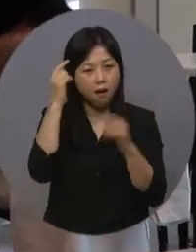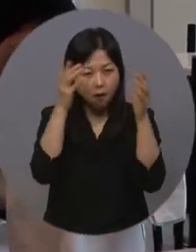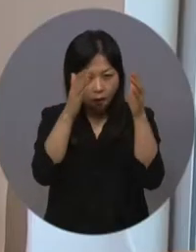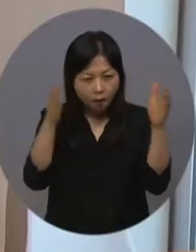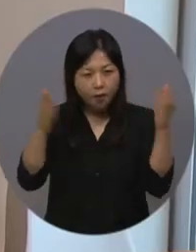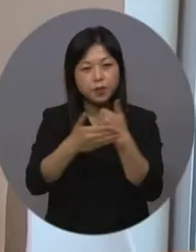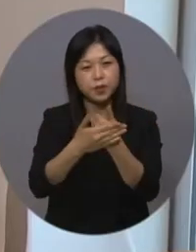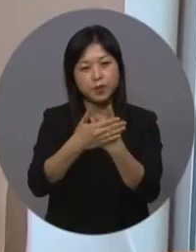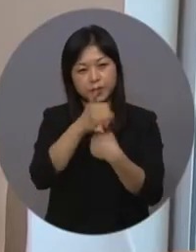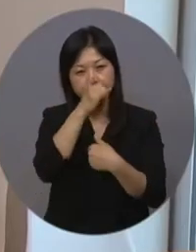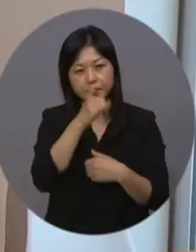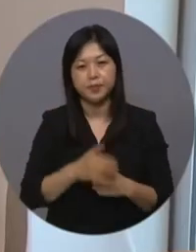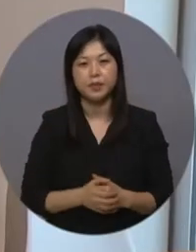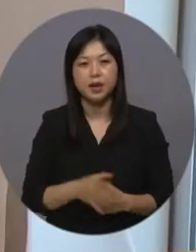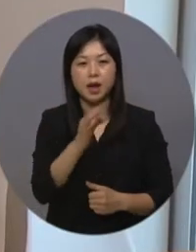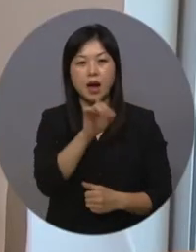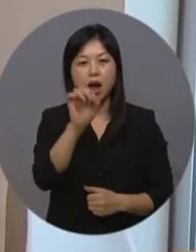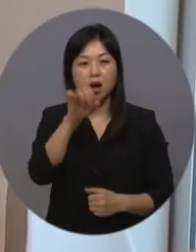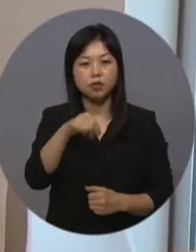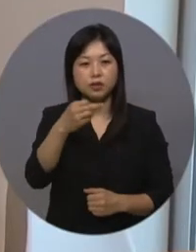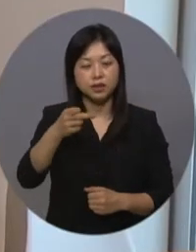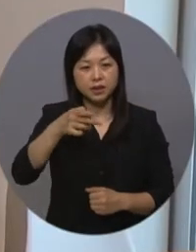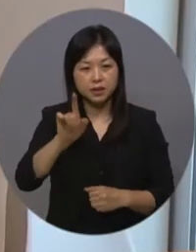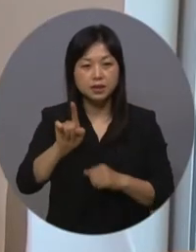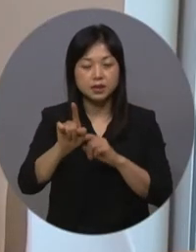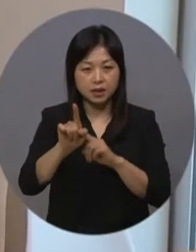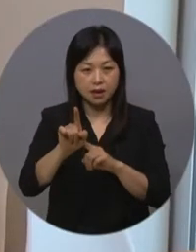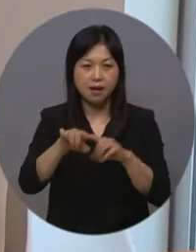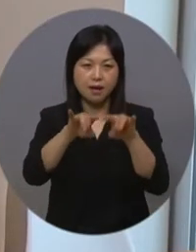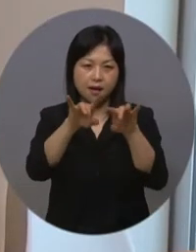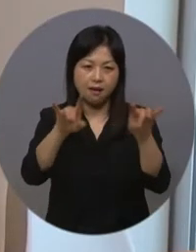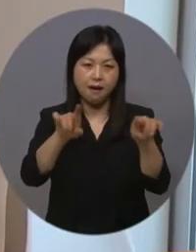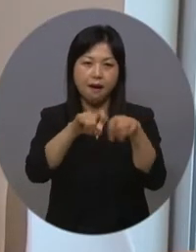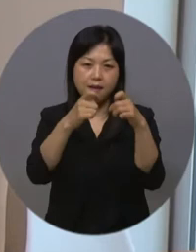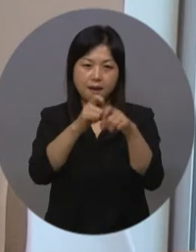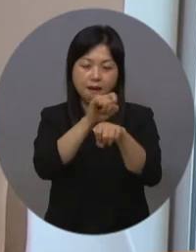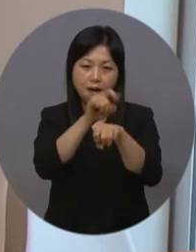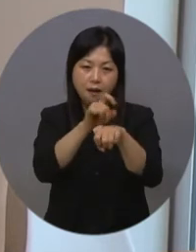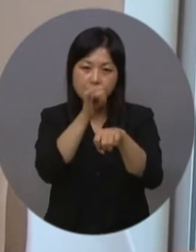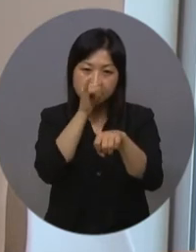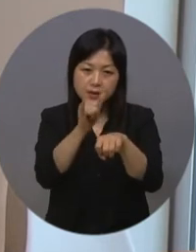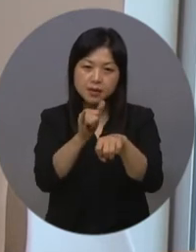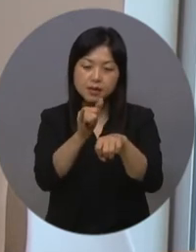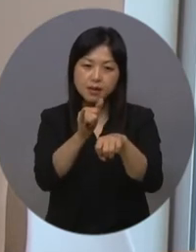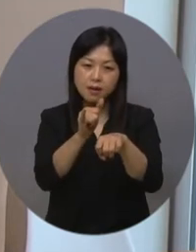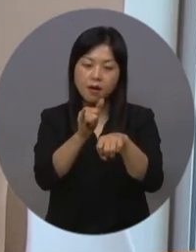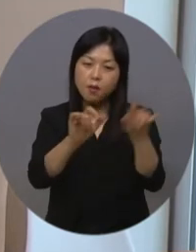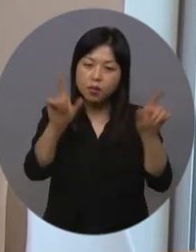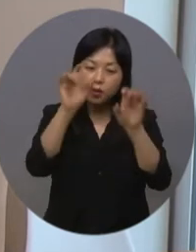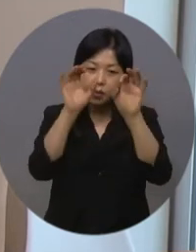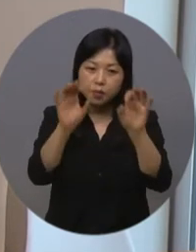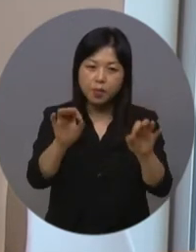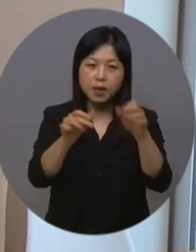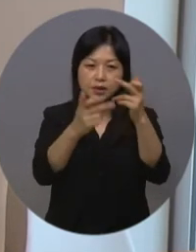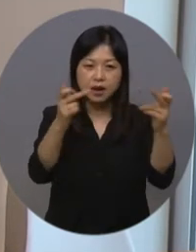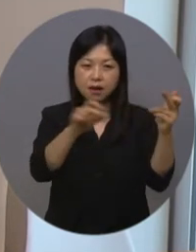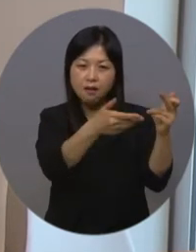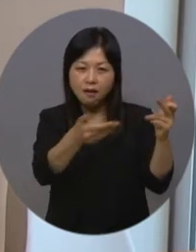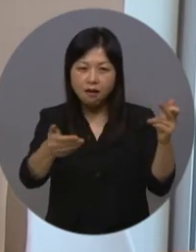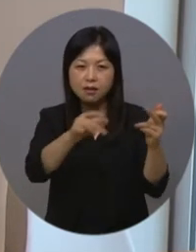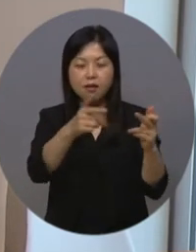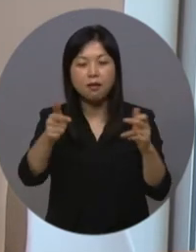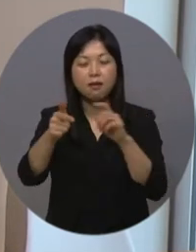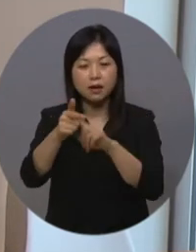있습니다. 아우르다 전에 저마다 개성 넘치는 작품들은 자연의 편안함과 아름다움을 새삼 느끼게 해